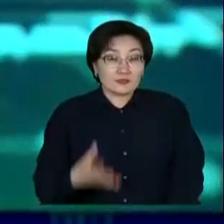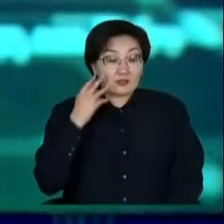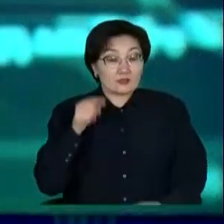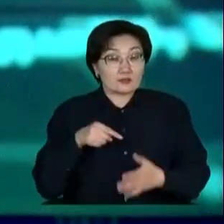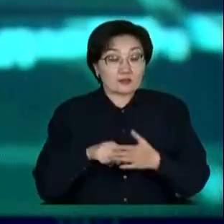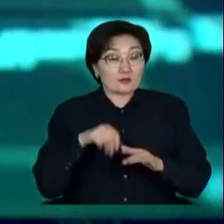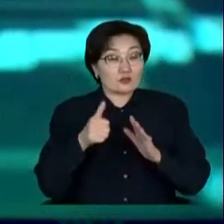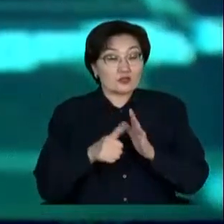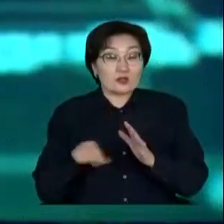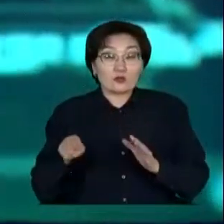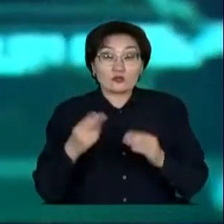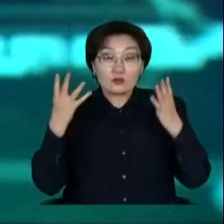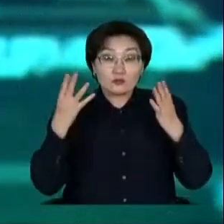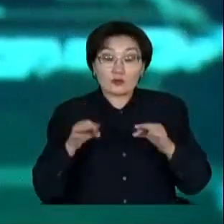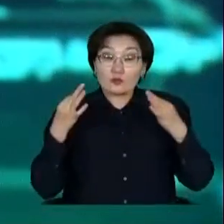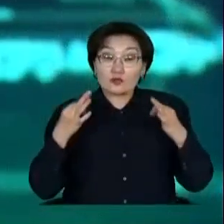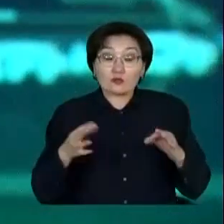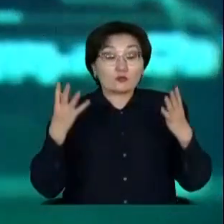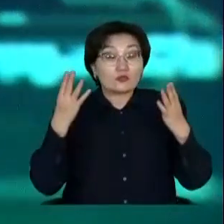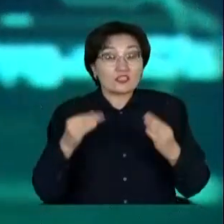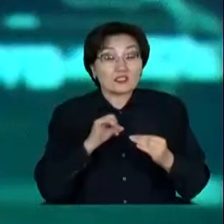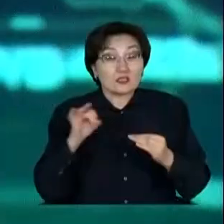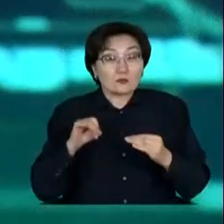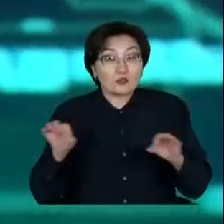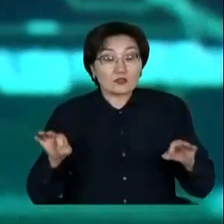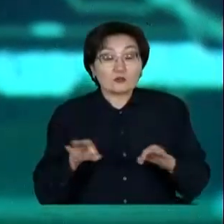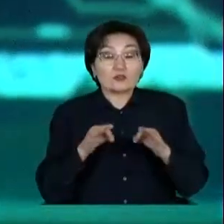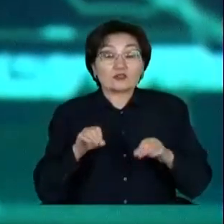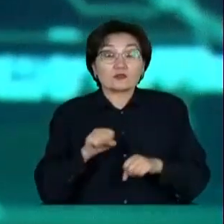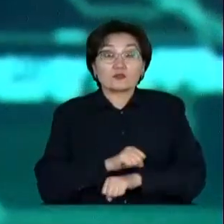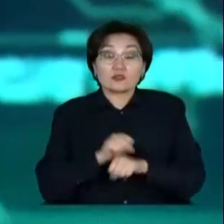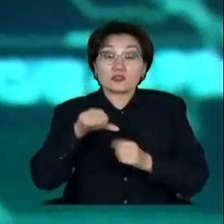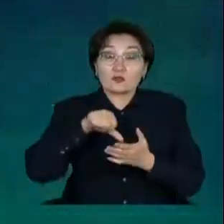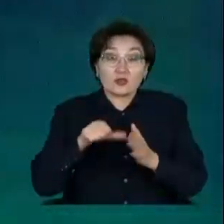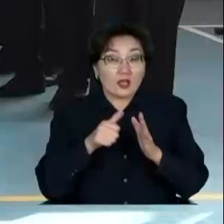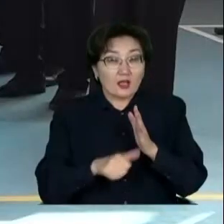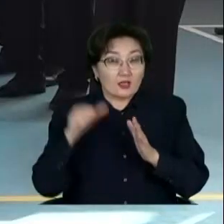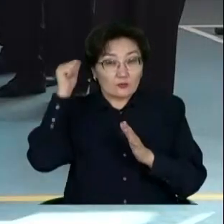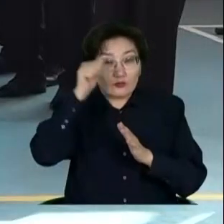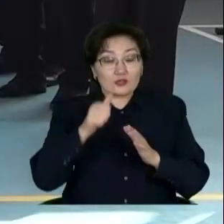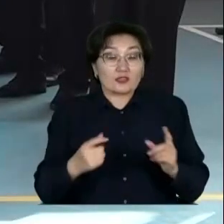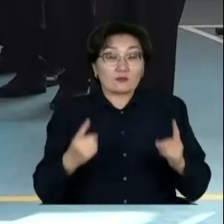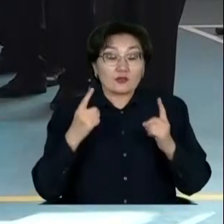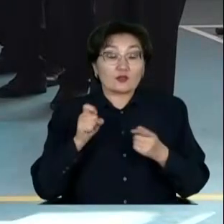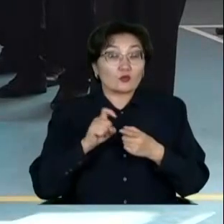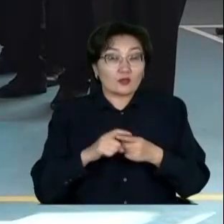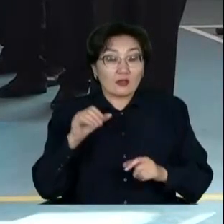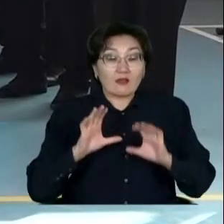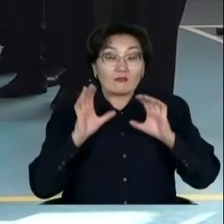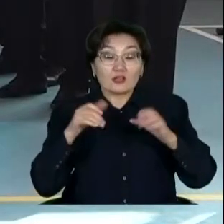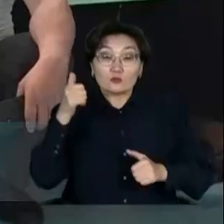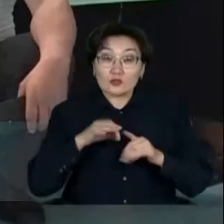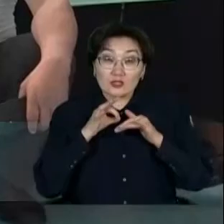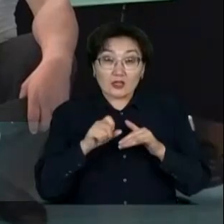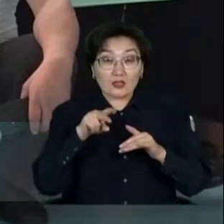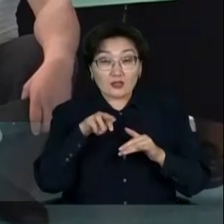Алматыда 16 желтоқсан тәуелсіздік күніне және желтоқсаншылардың 60 жас мерейтойына орай волейболдан турнир өтті. Сайысты